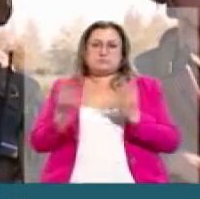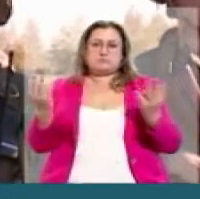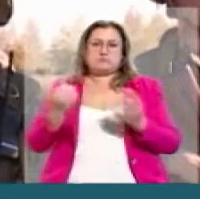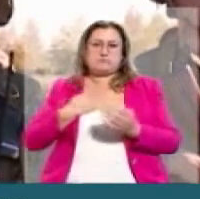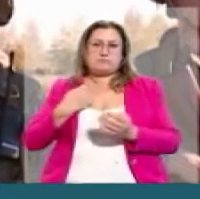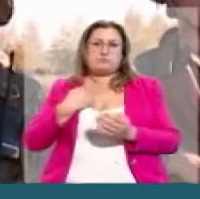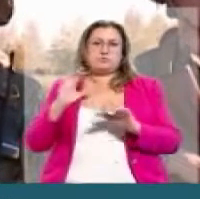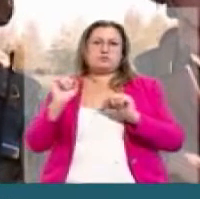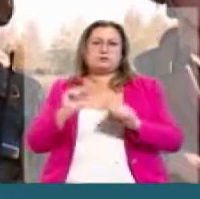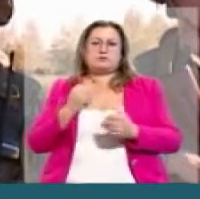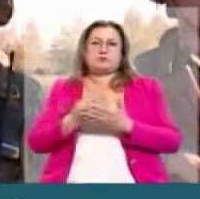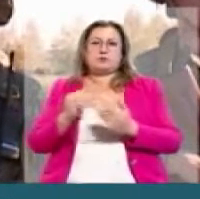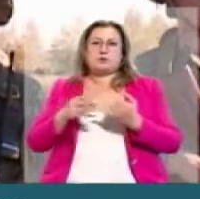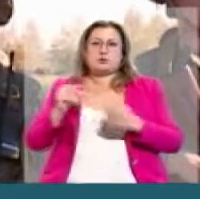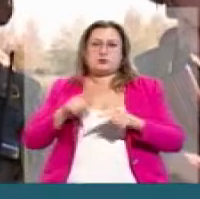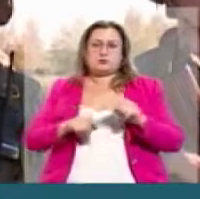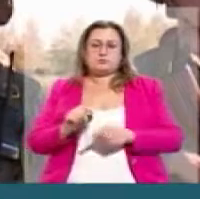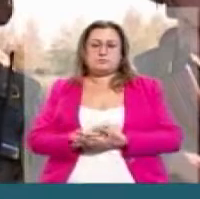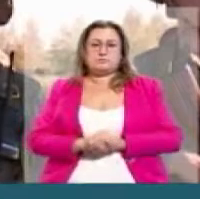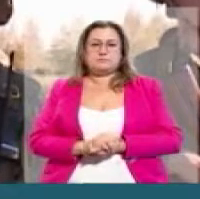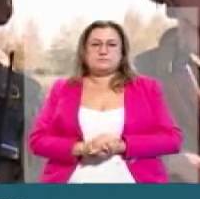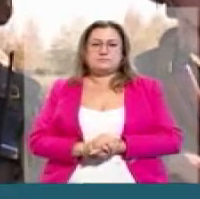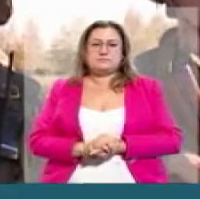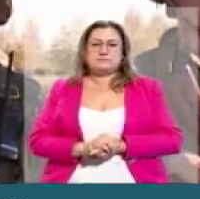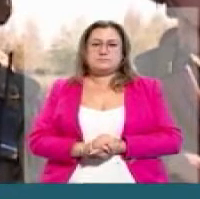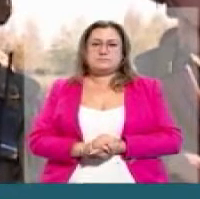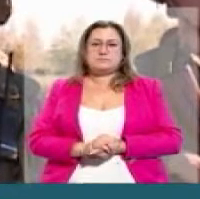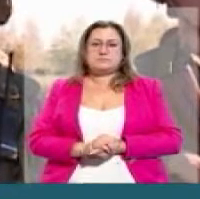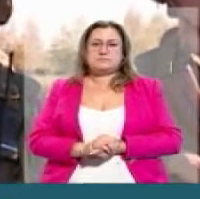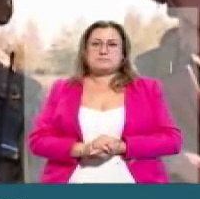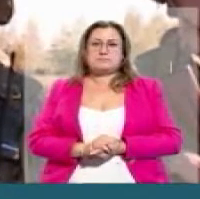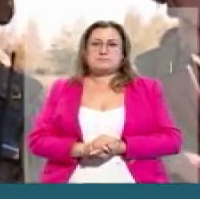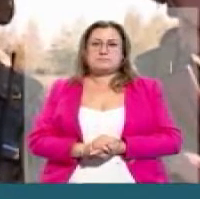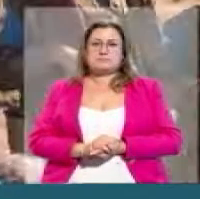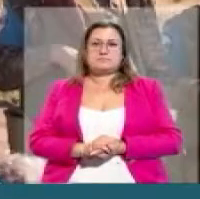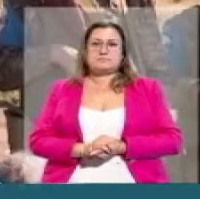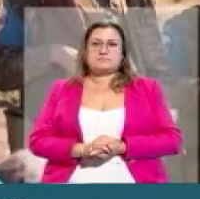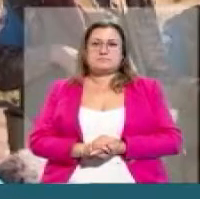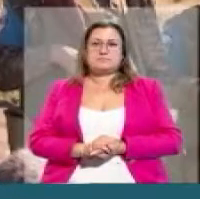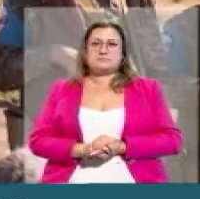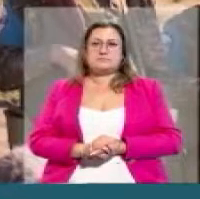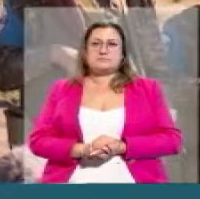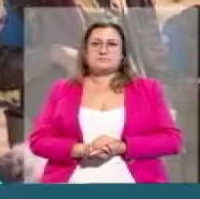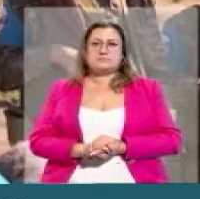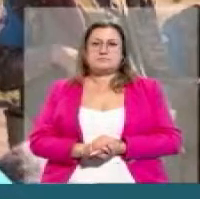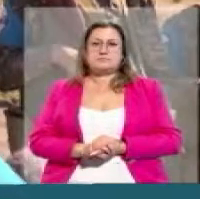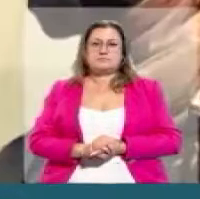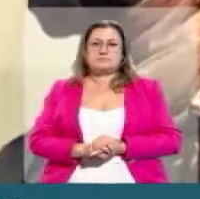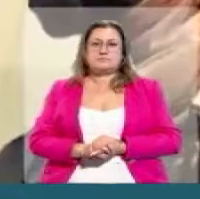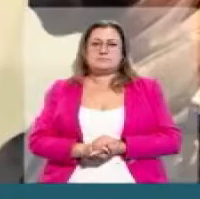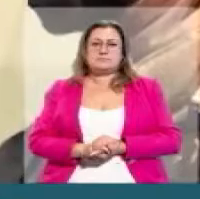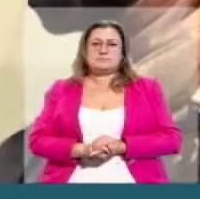әскери охранасы есептеледі. Егер мобилизация болған кезінде біз бірінші маңызды объектілерді